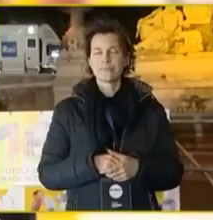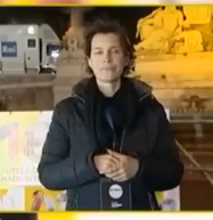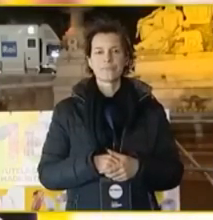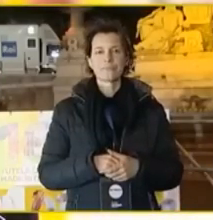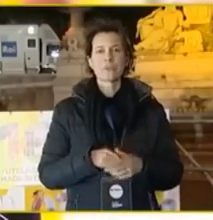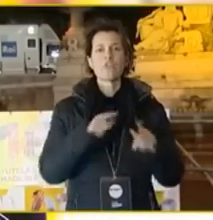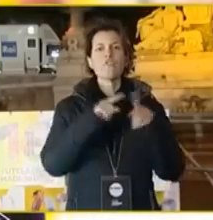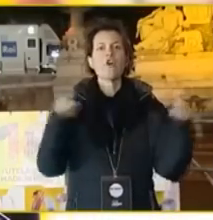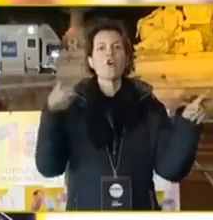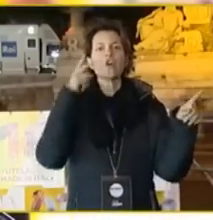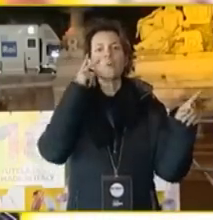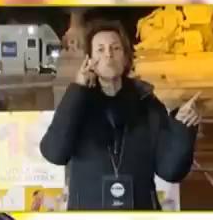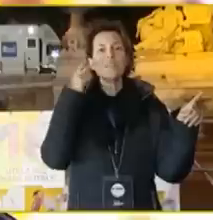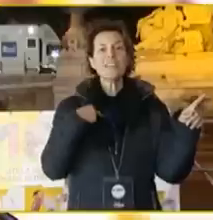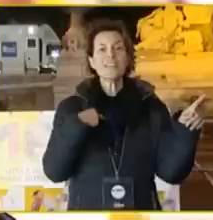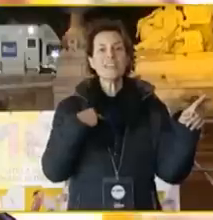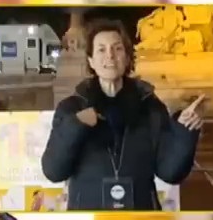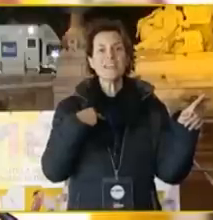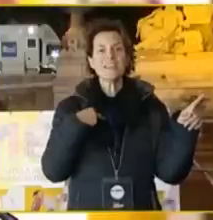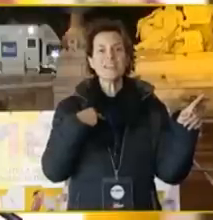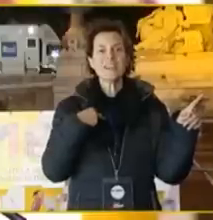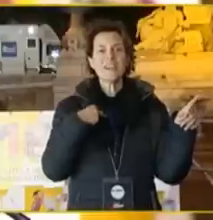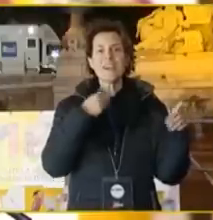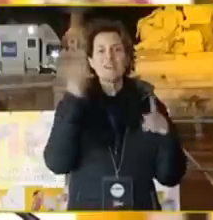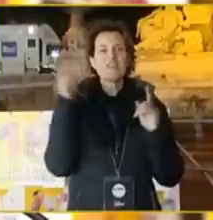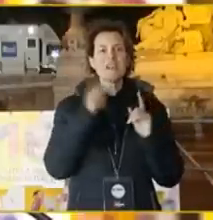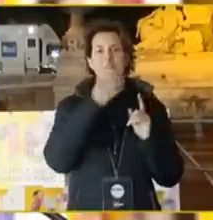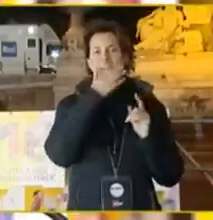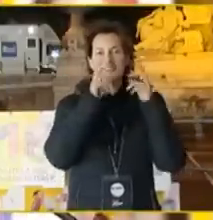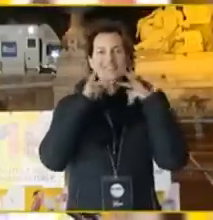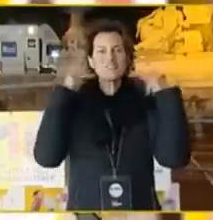mi vedete particolarmente sorridente.